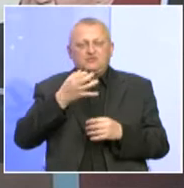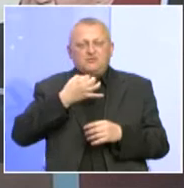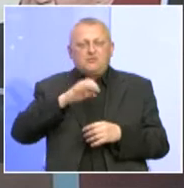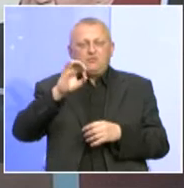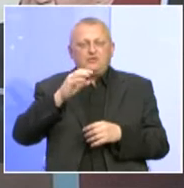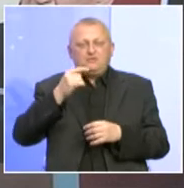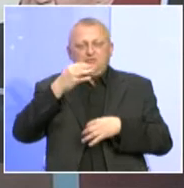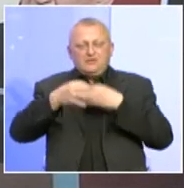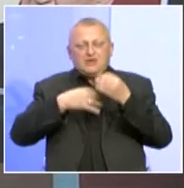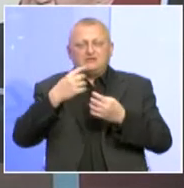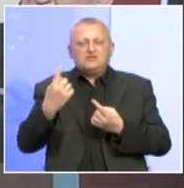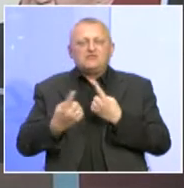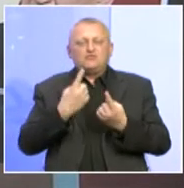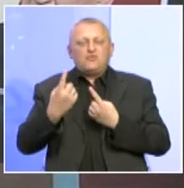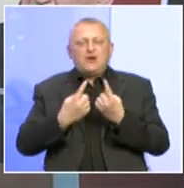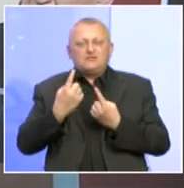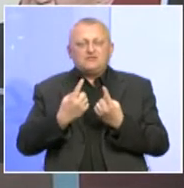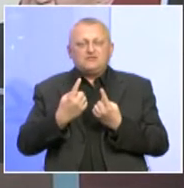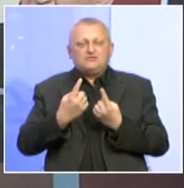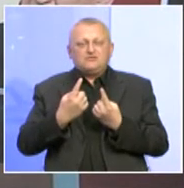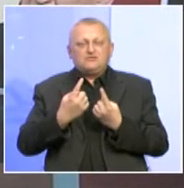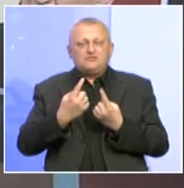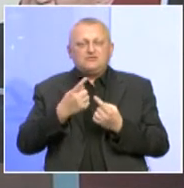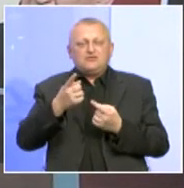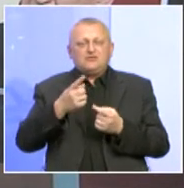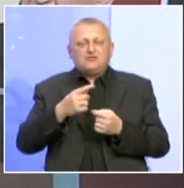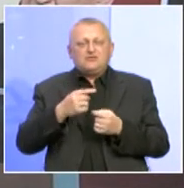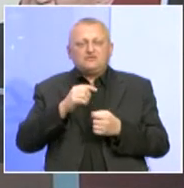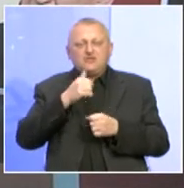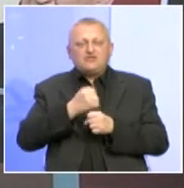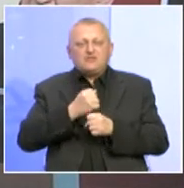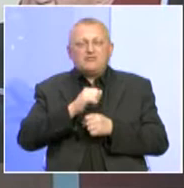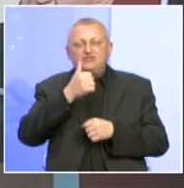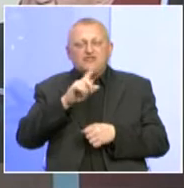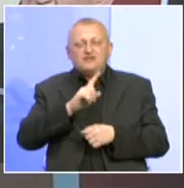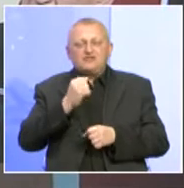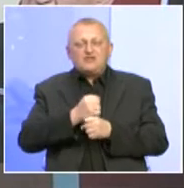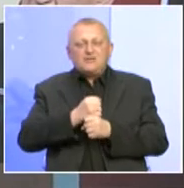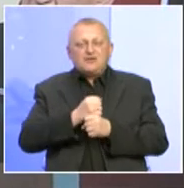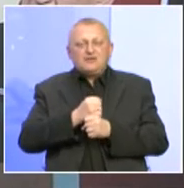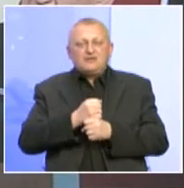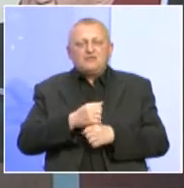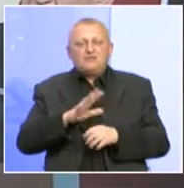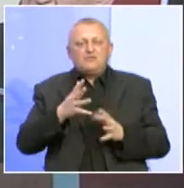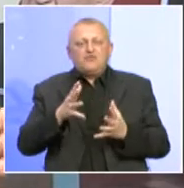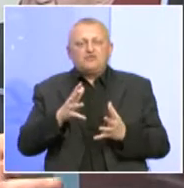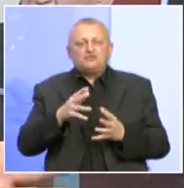malo analizirati situaciju, šta su one napravile, šta nisu napravile. Da. I